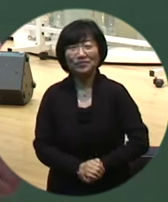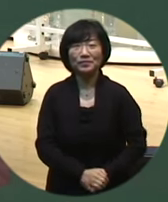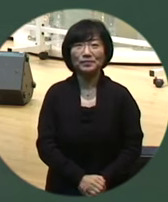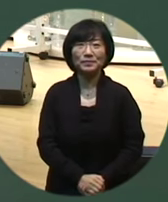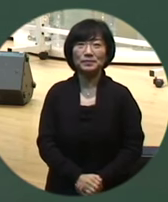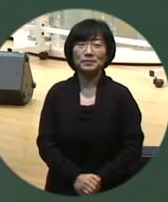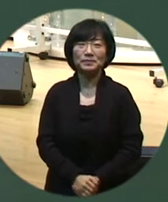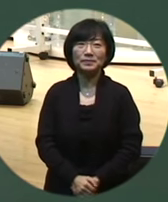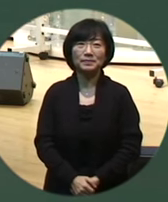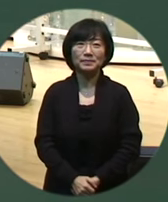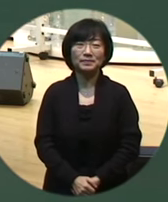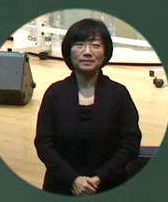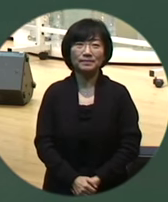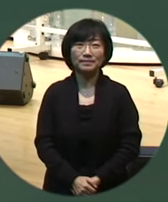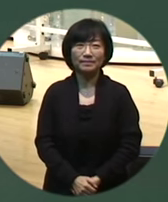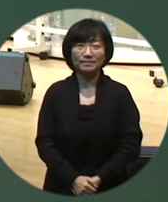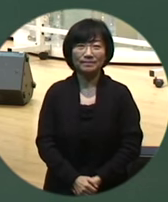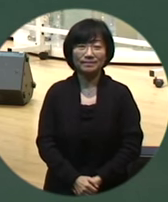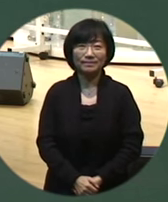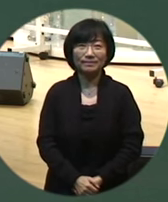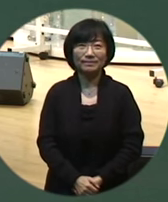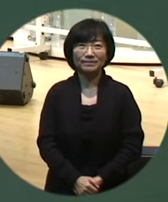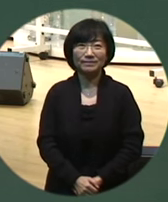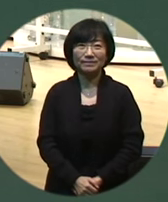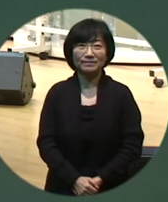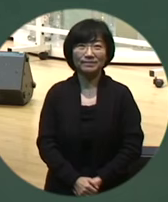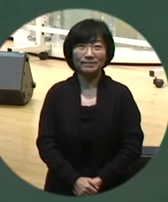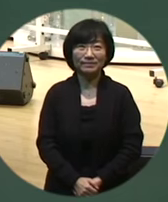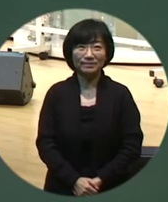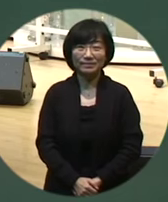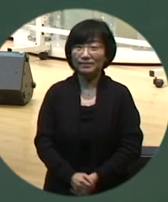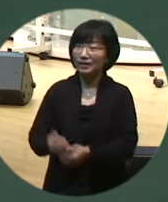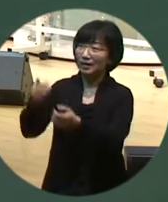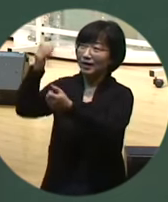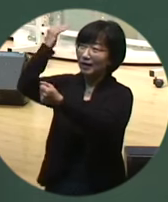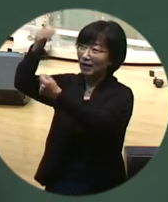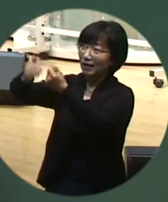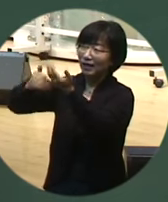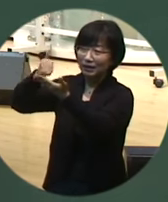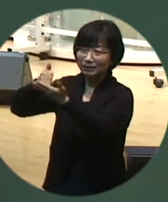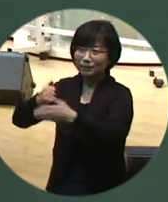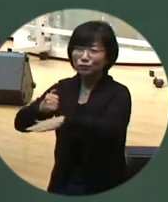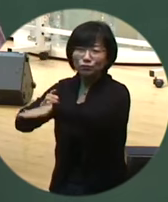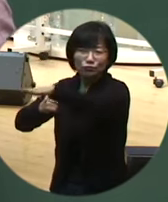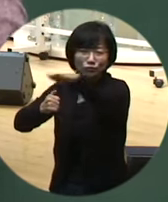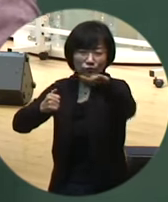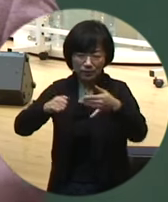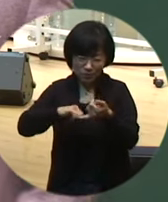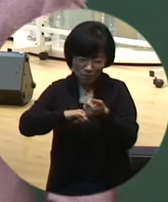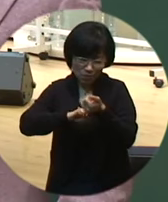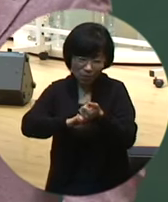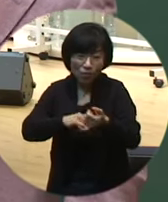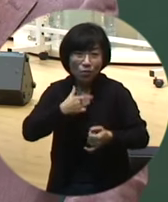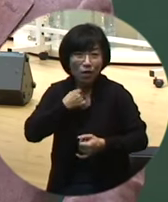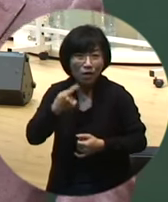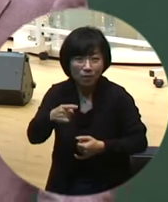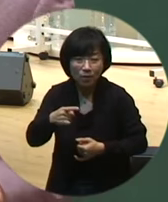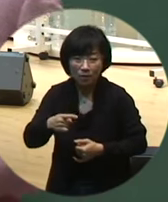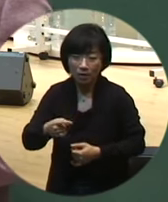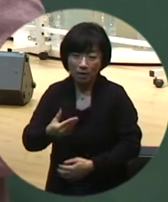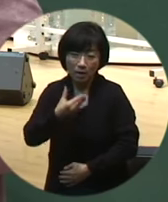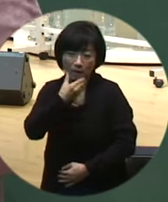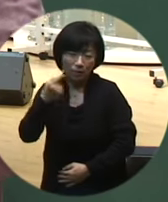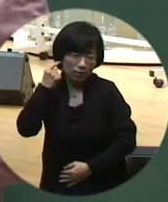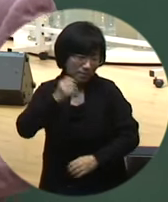you're filled. That's wrong. 하나님이 우리에 대한 절대적인 것이 뭐냐? 모든 사람이 복음을 받는 겁니다. What is the